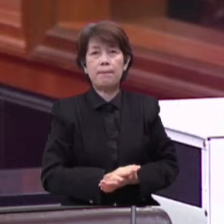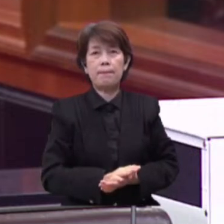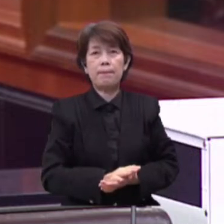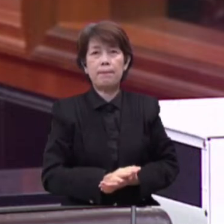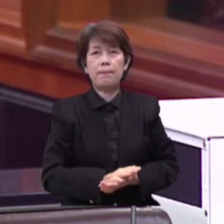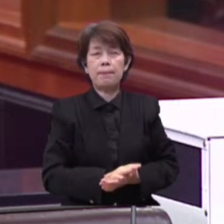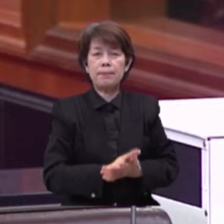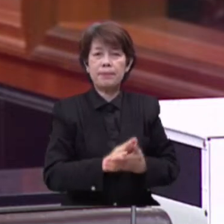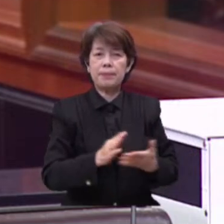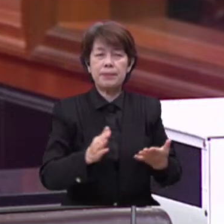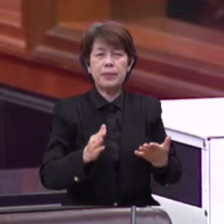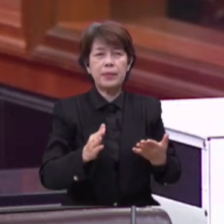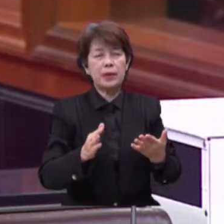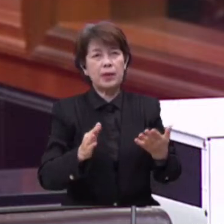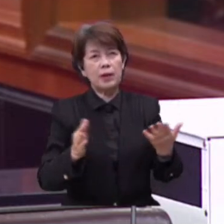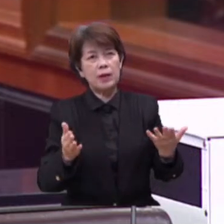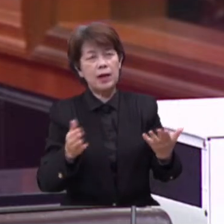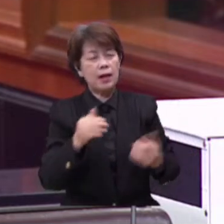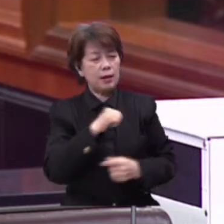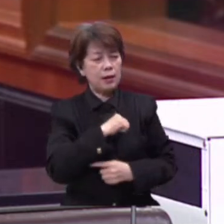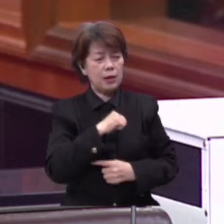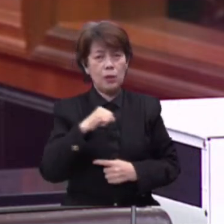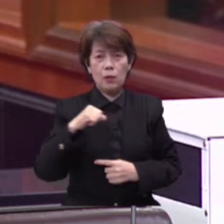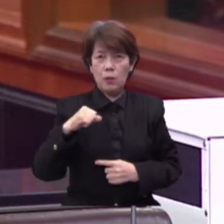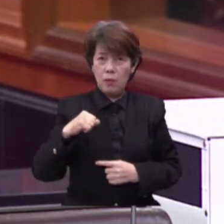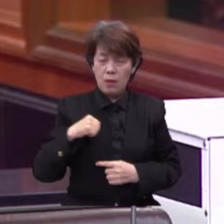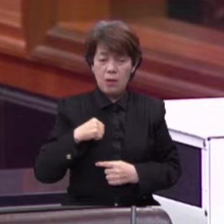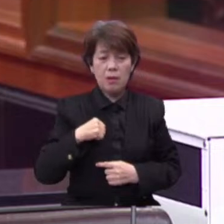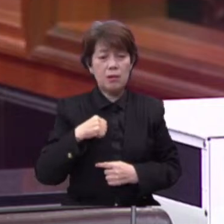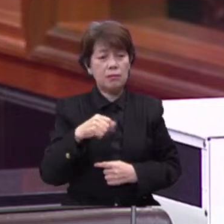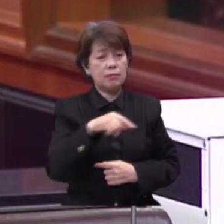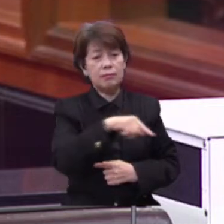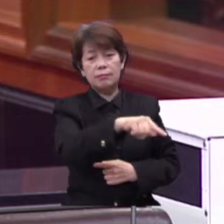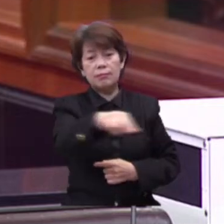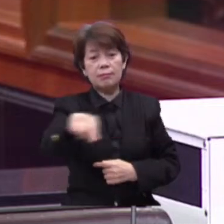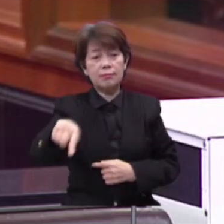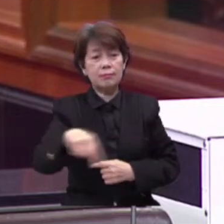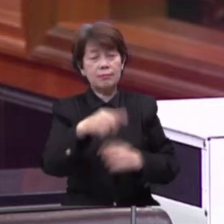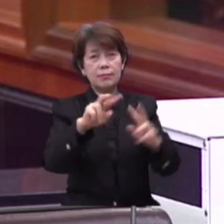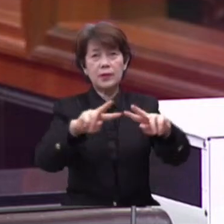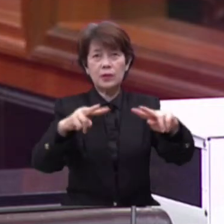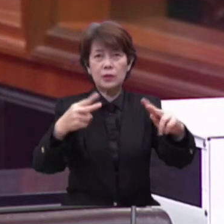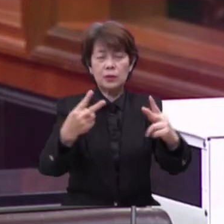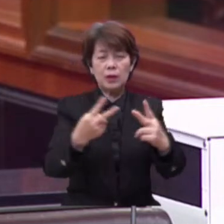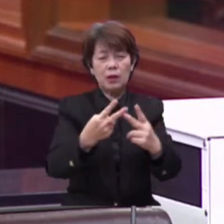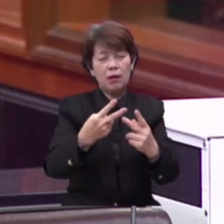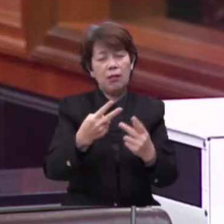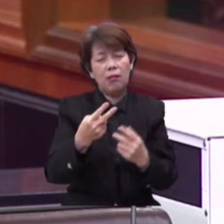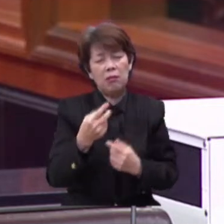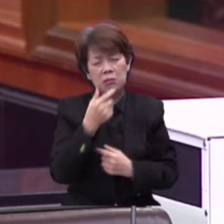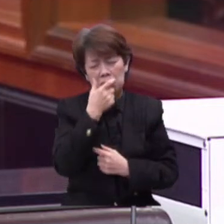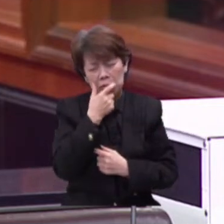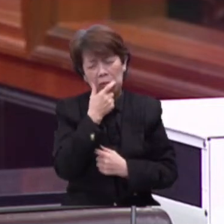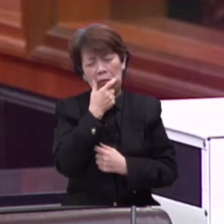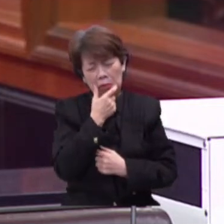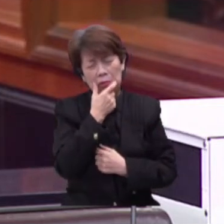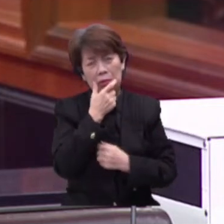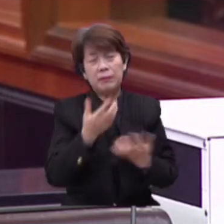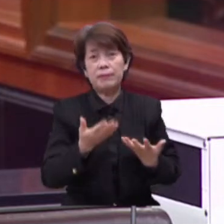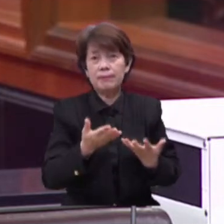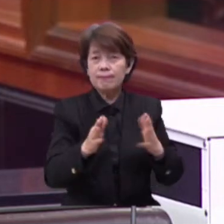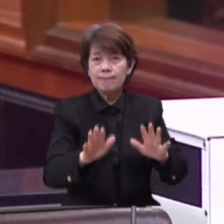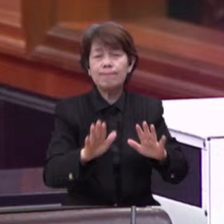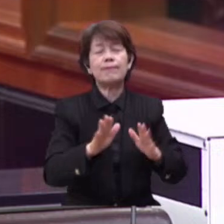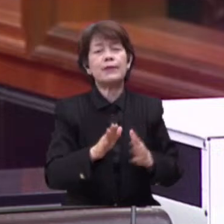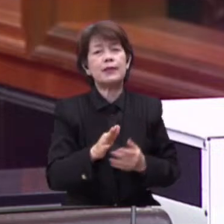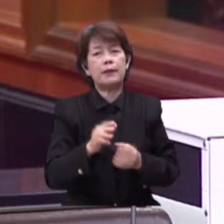menyebabkan ahli keluarga yang bersedih akan dituduh pula di Mahkamah ya karena mereka yang mungkin dekat dengan orang